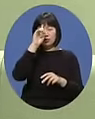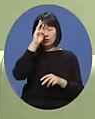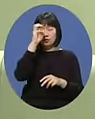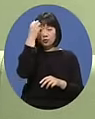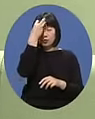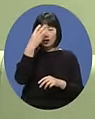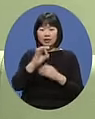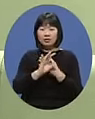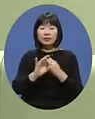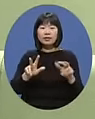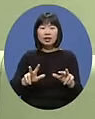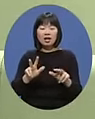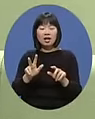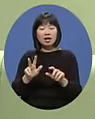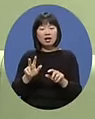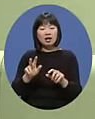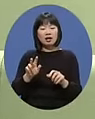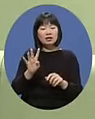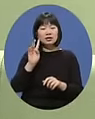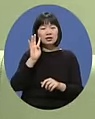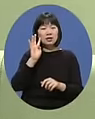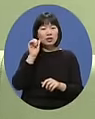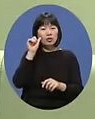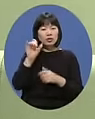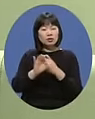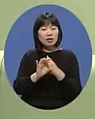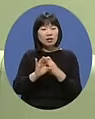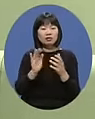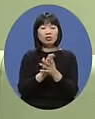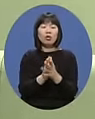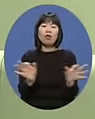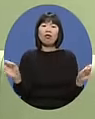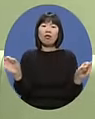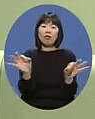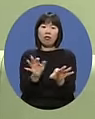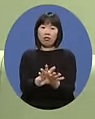되면 선생님 한 4월만 되면 친구가 싹 없어져요. 예, 그래서